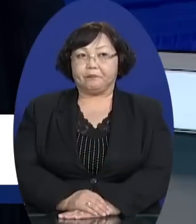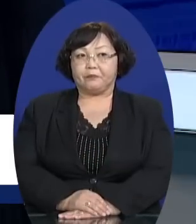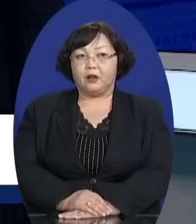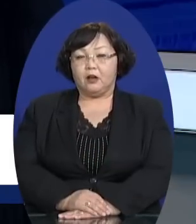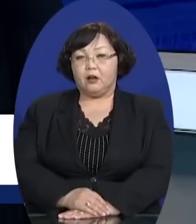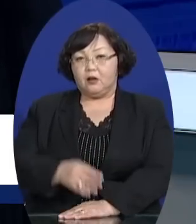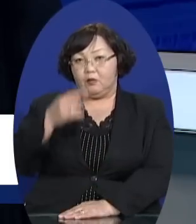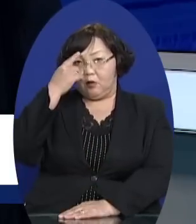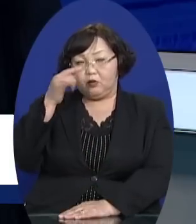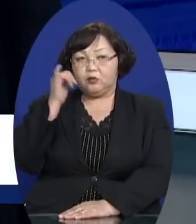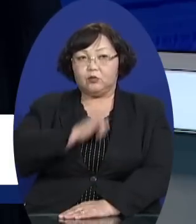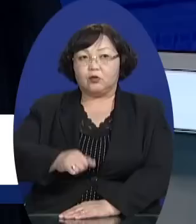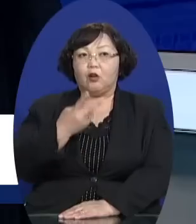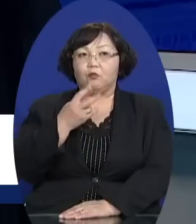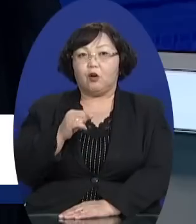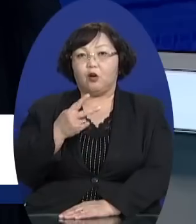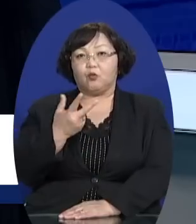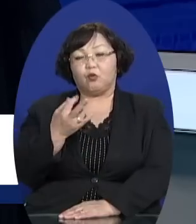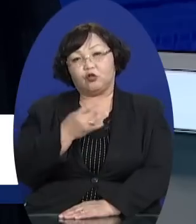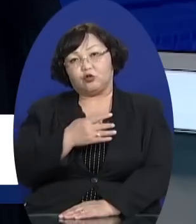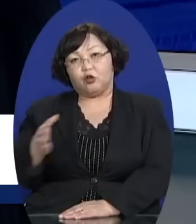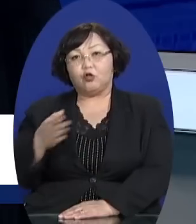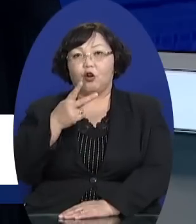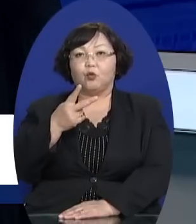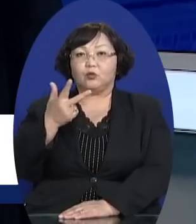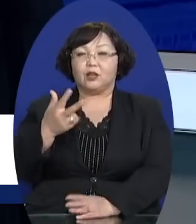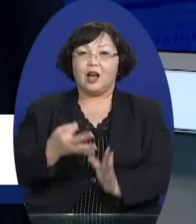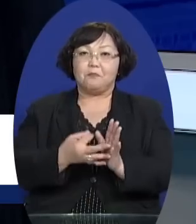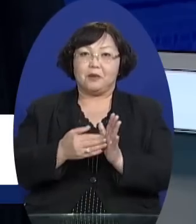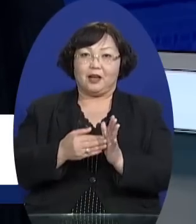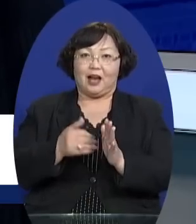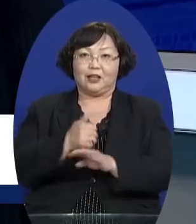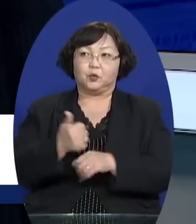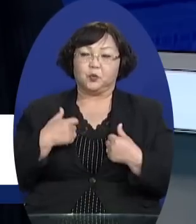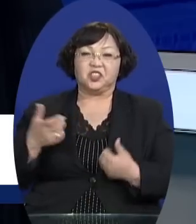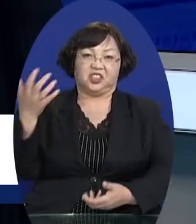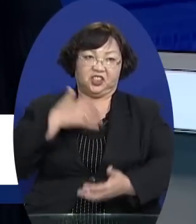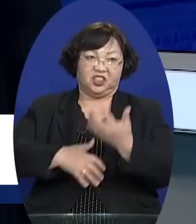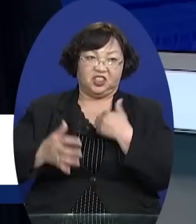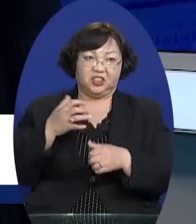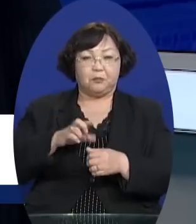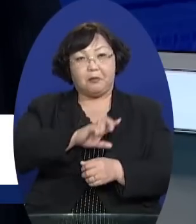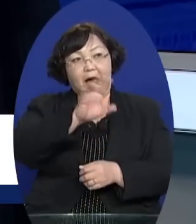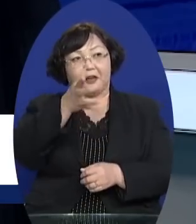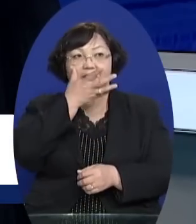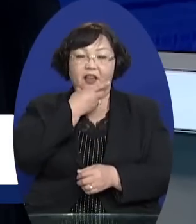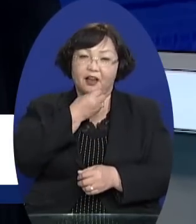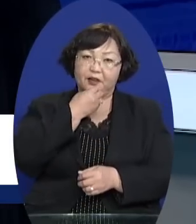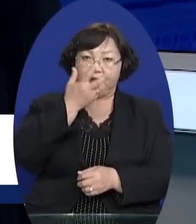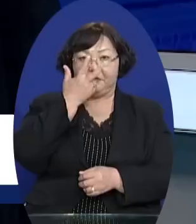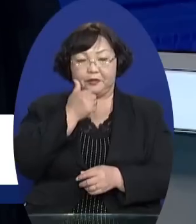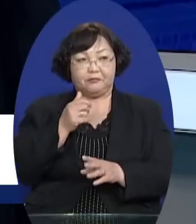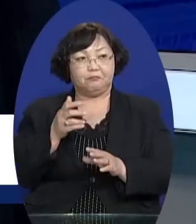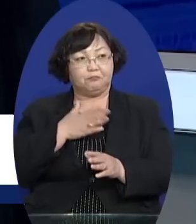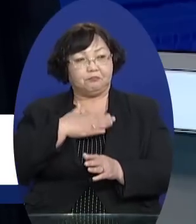он гарснаас хойш 238 гаруй жуулчин ирсэн. Харин тэдэнд их орныхоо үзэсгэлэнд байгаль дахин давтагдчихгүй өнгө төрх болон аялжуулалтын